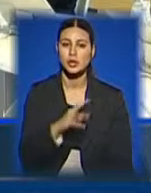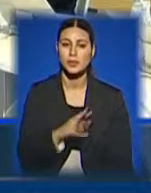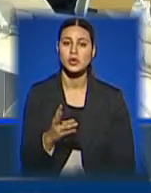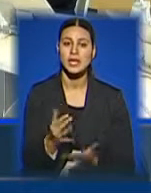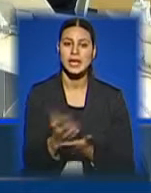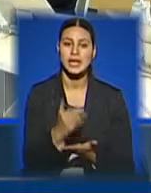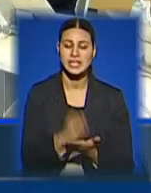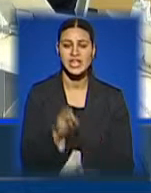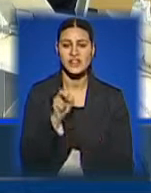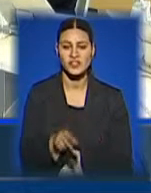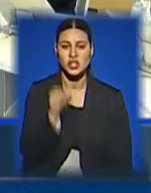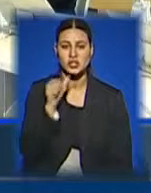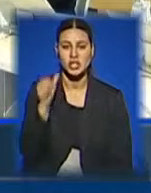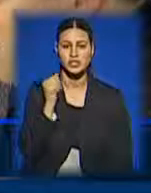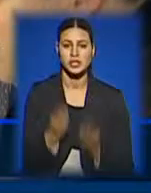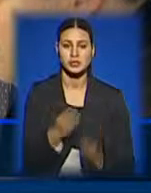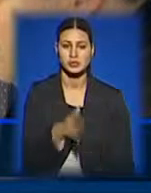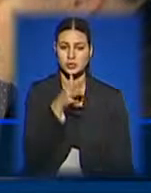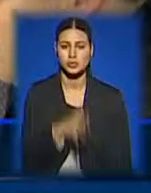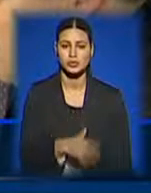ვიდრე შარშან იმავე პერიოდში იყო.